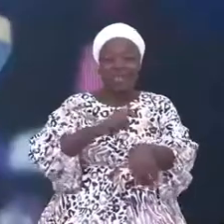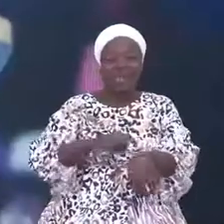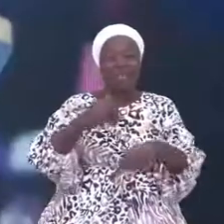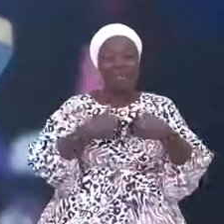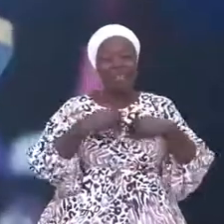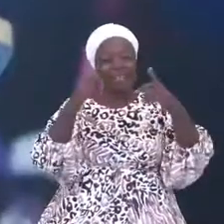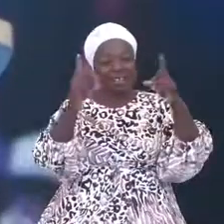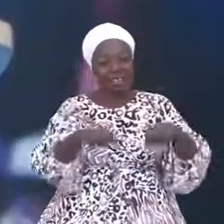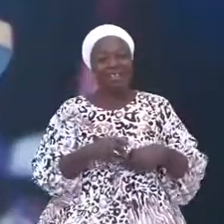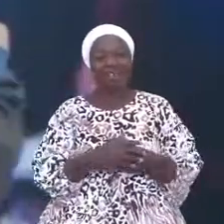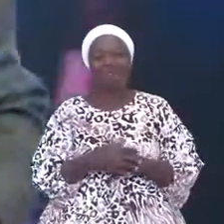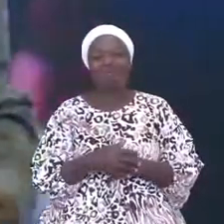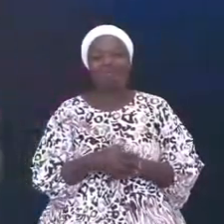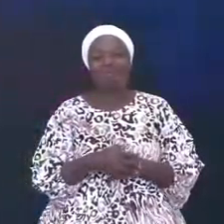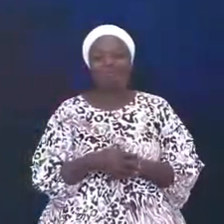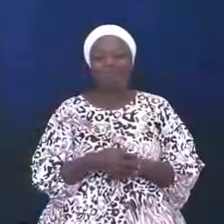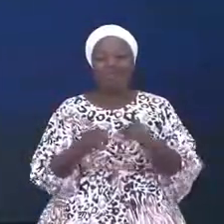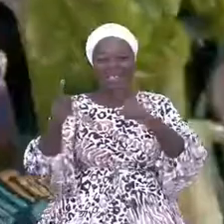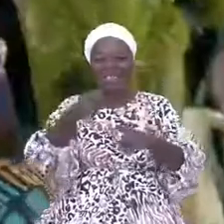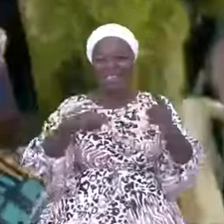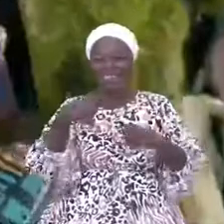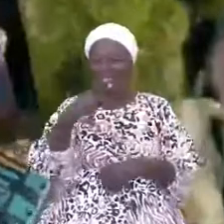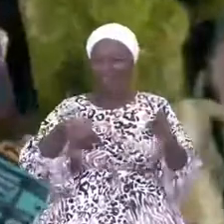L'heure de mon miracle a sonné.